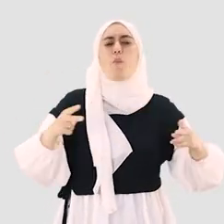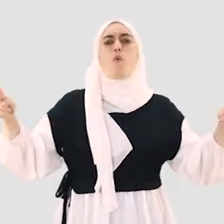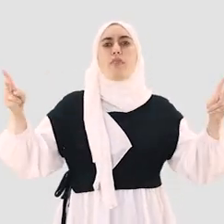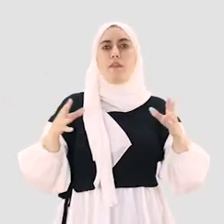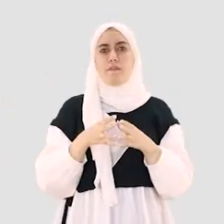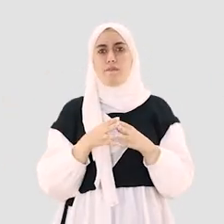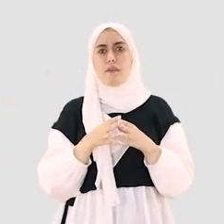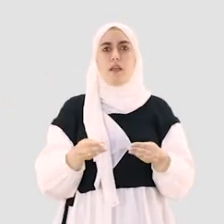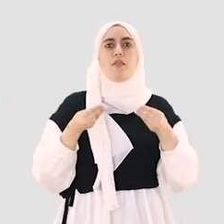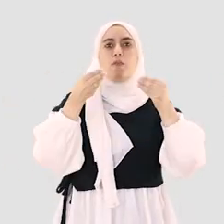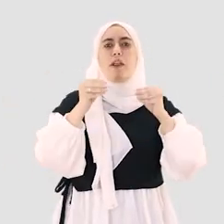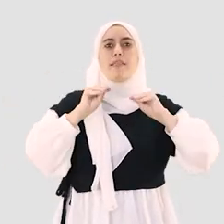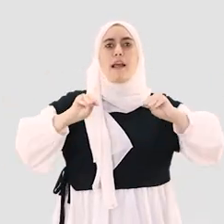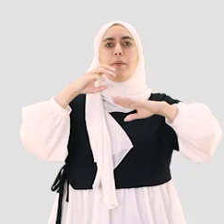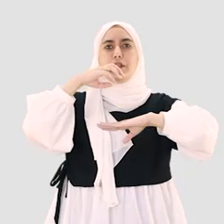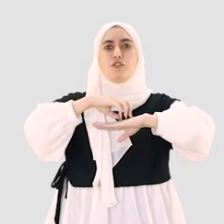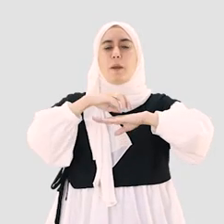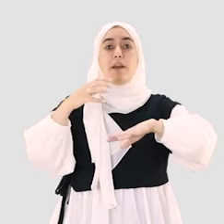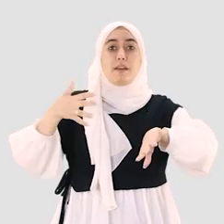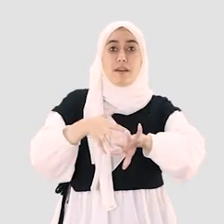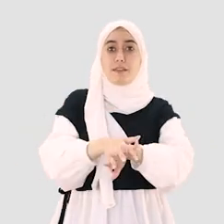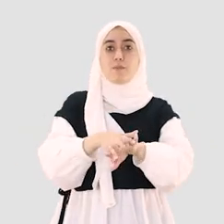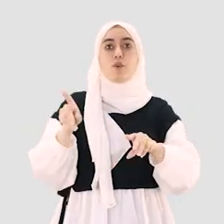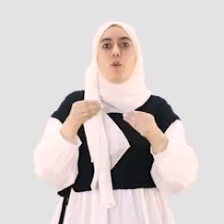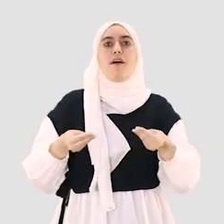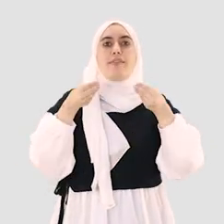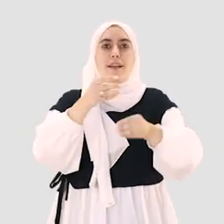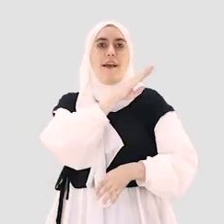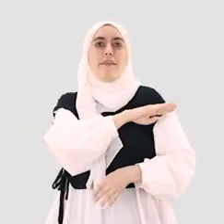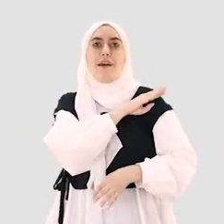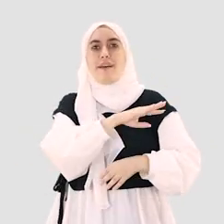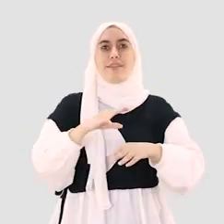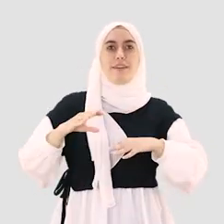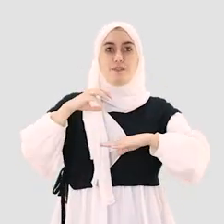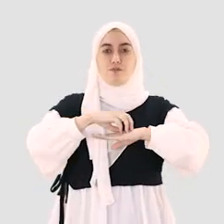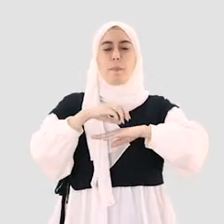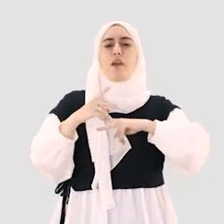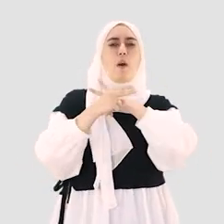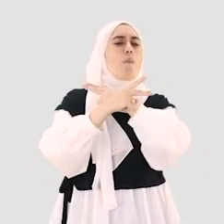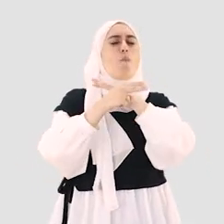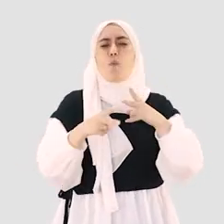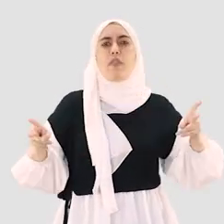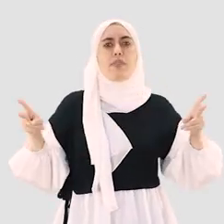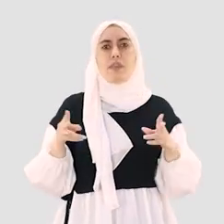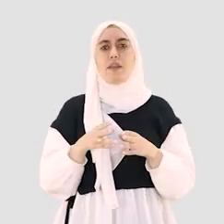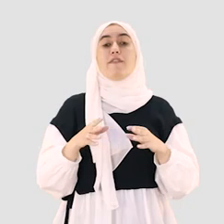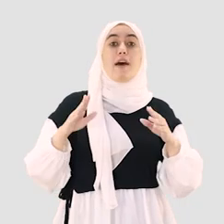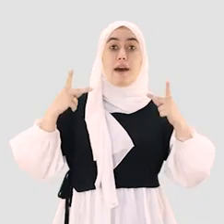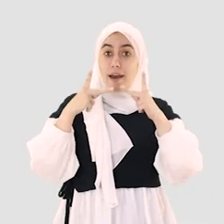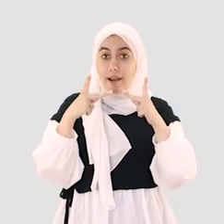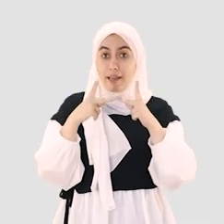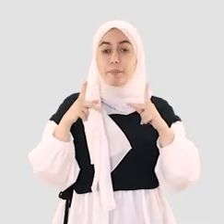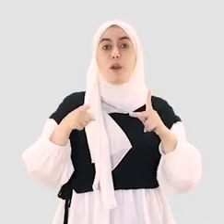الافراد توفير التعليم الجامعي الدامج وتوفير الخدمات الجامعيه بمختلف انواعها